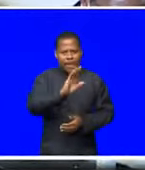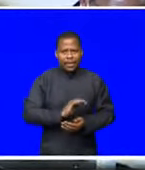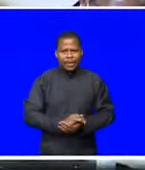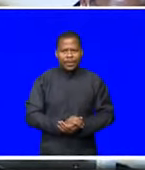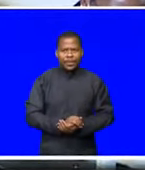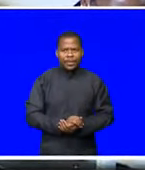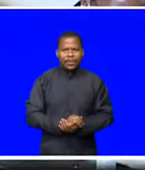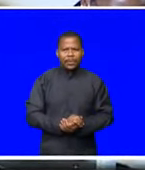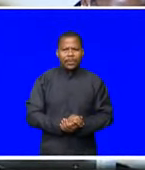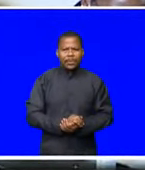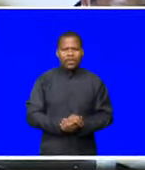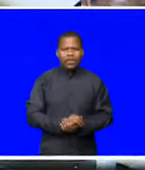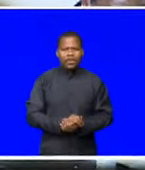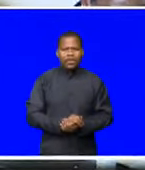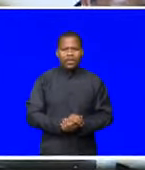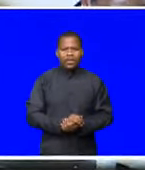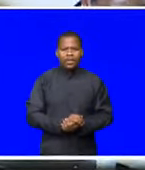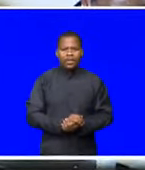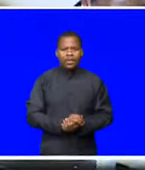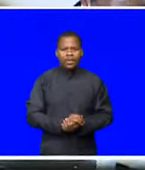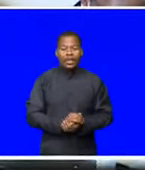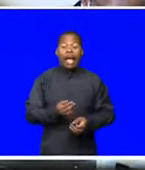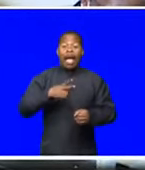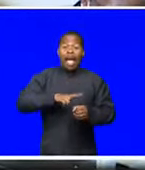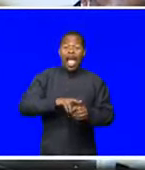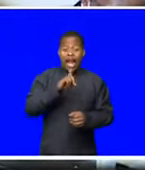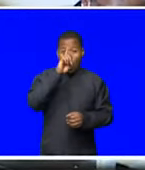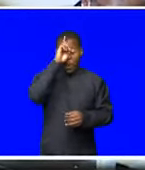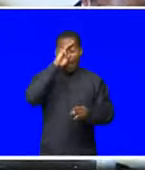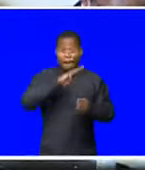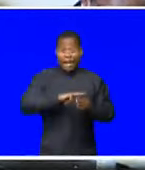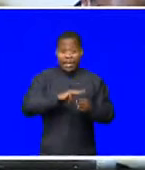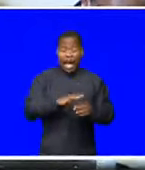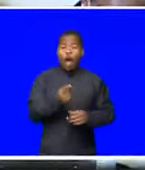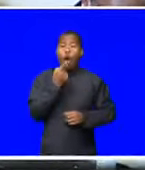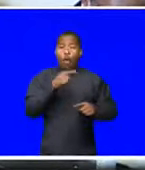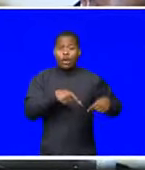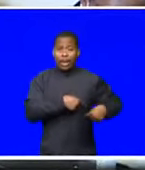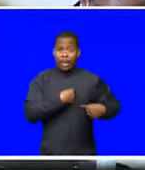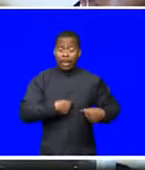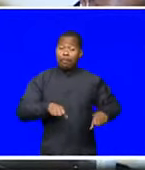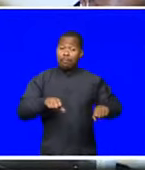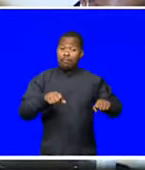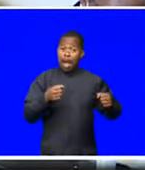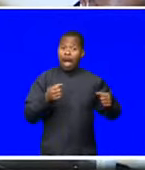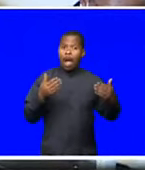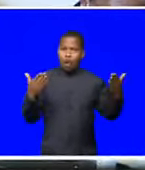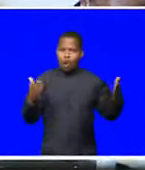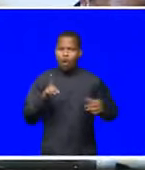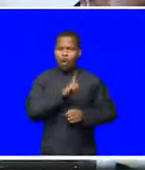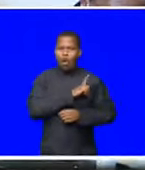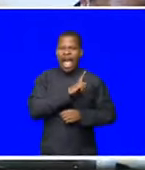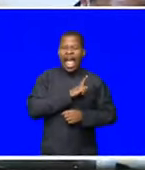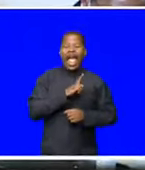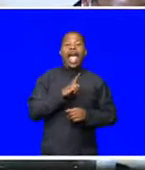ubhlungu lekunene emakhosi ukuthi abone bafundisi bajikela lenkosi